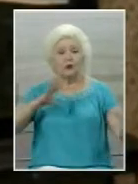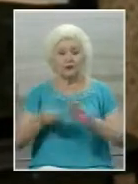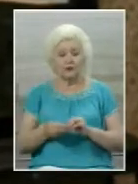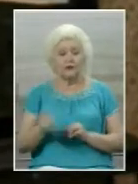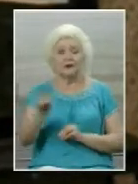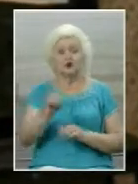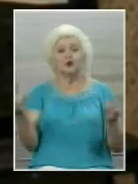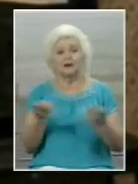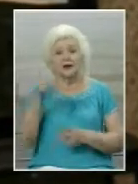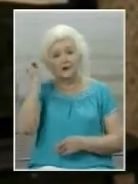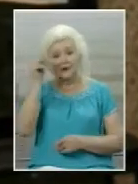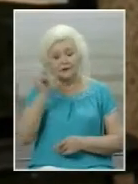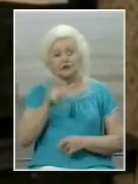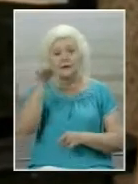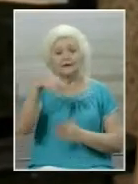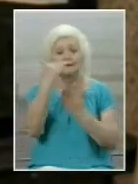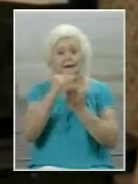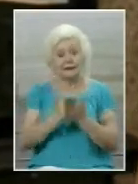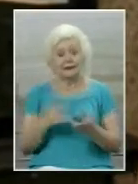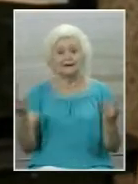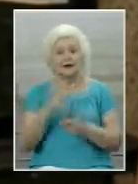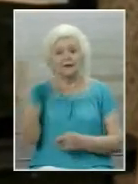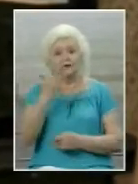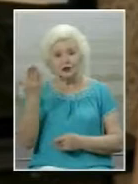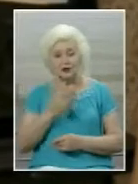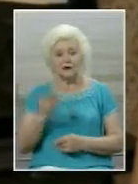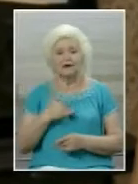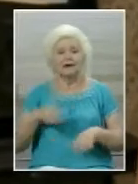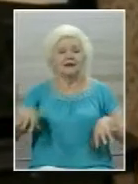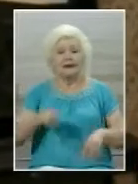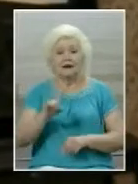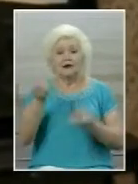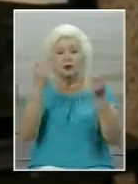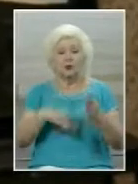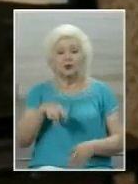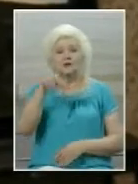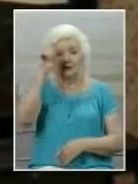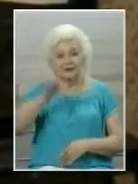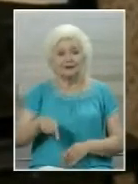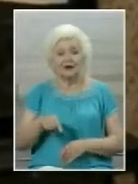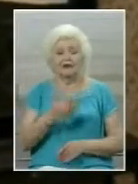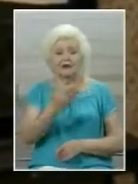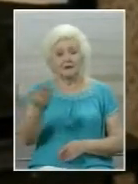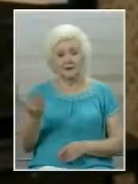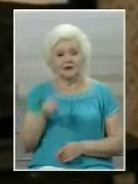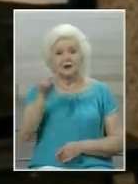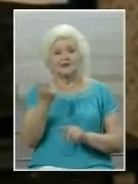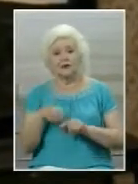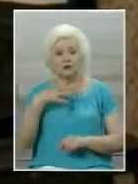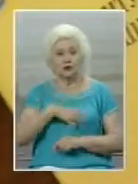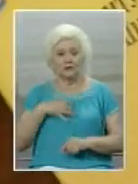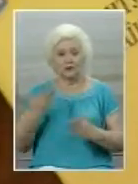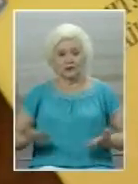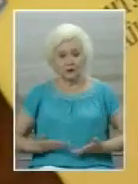що треба вивчати. Ці статті треба читати, не лінитися і просто їх знати для себе, тому що це дуже важливо в